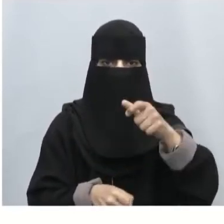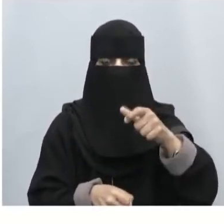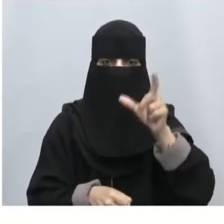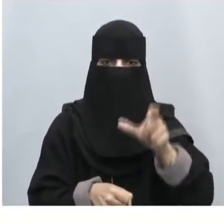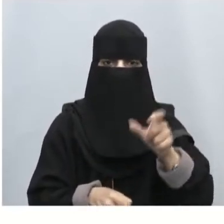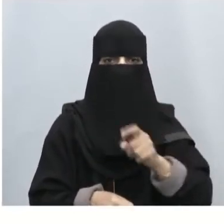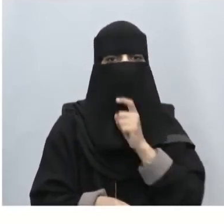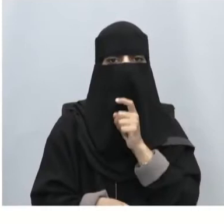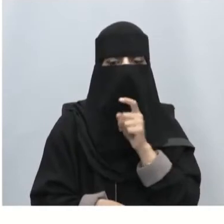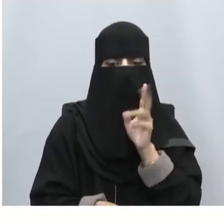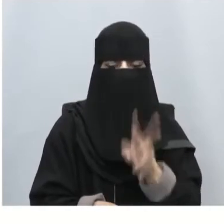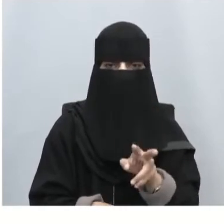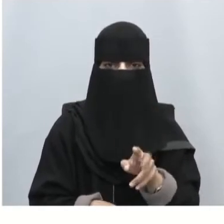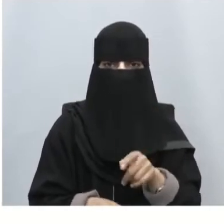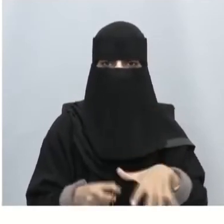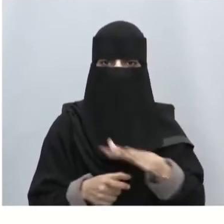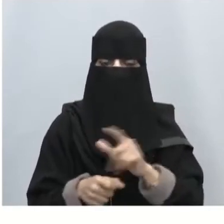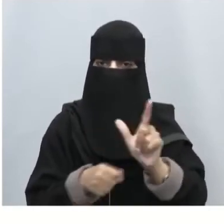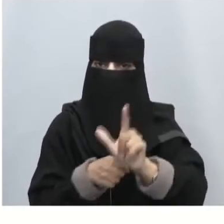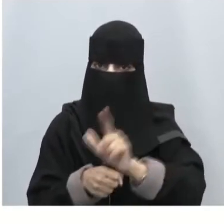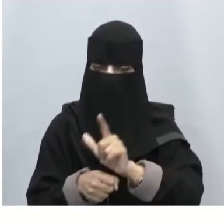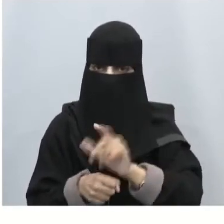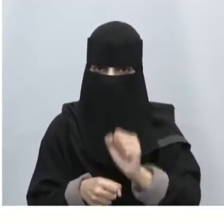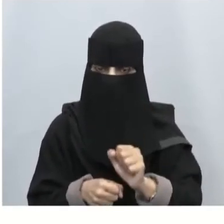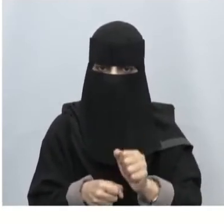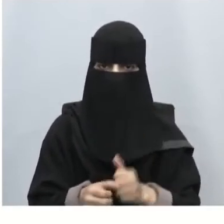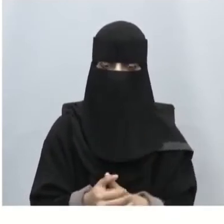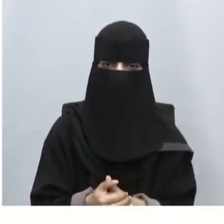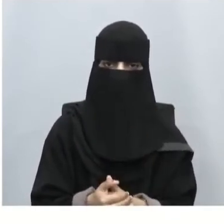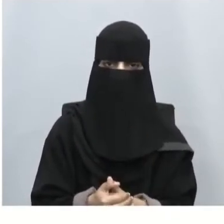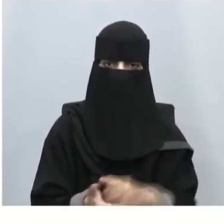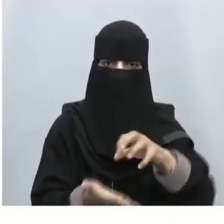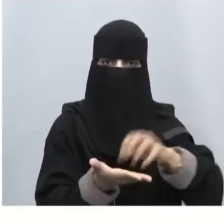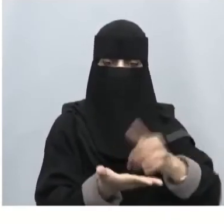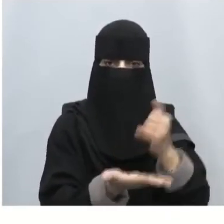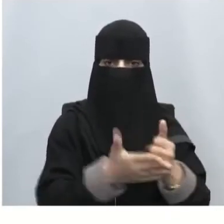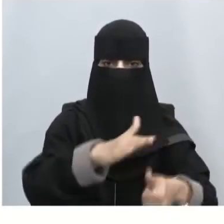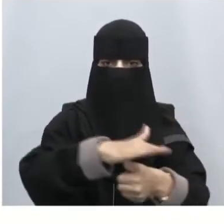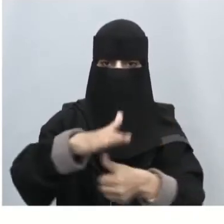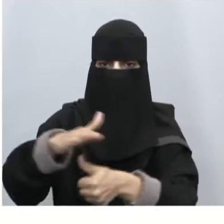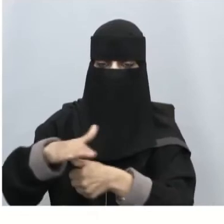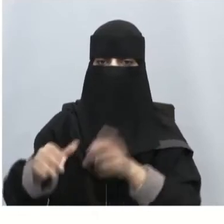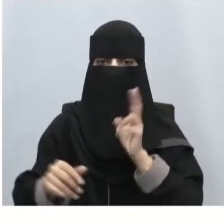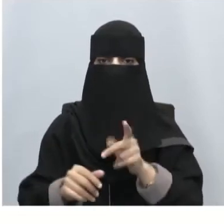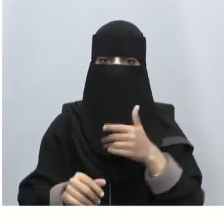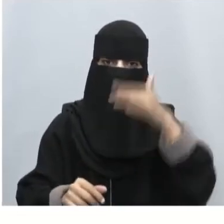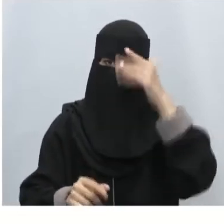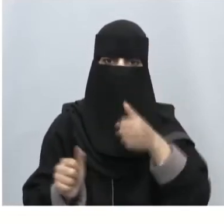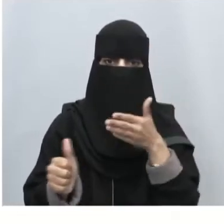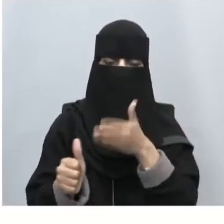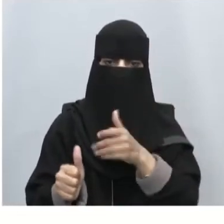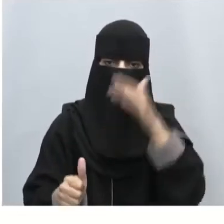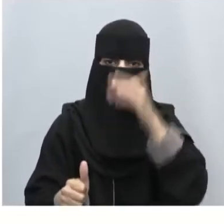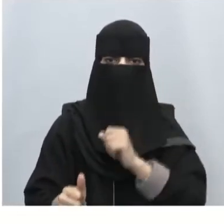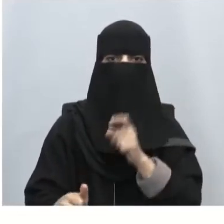القيادات الضعيفه سوا على مستوى الخلفاء او مستوى ولاه الاقاليم او قادت الجيوش الاسلاميه في تلك